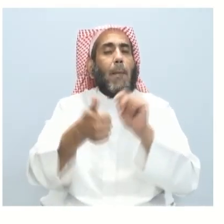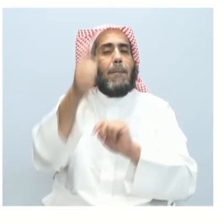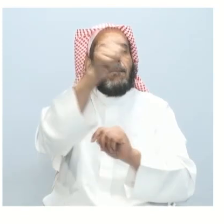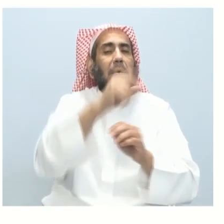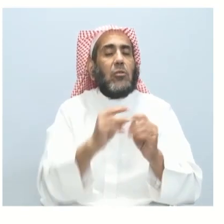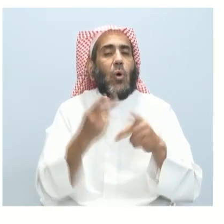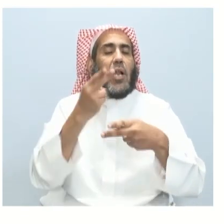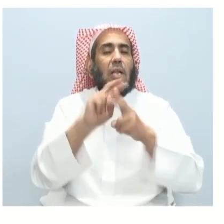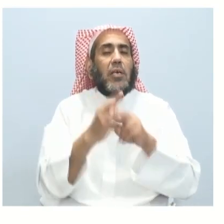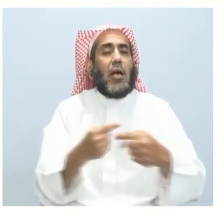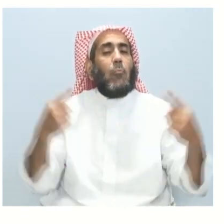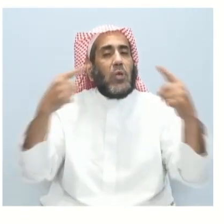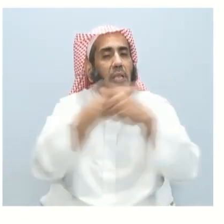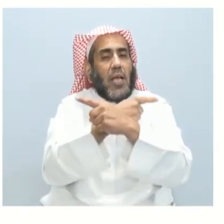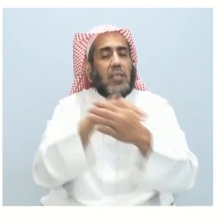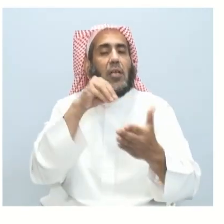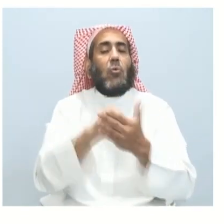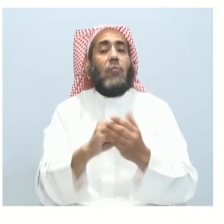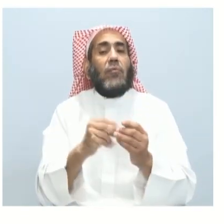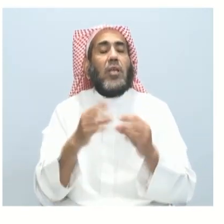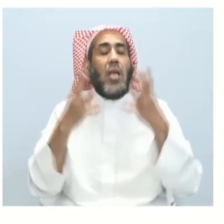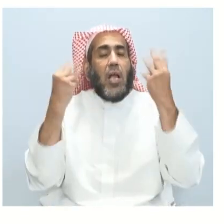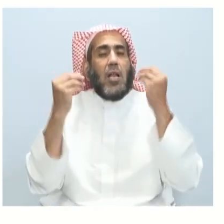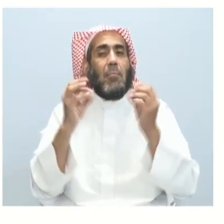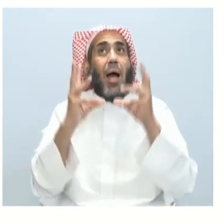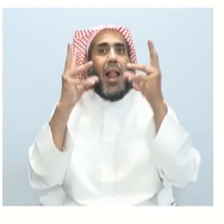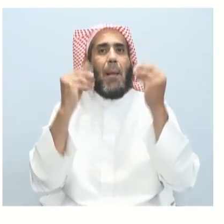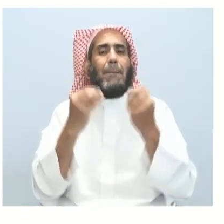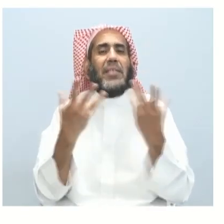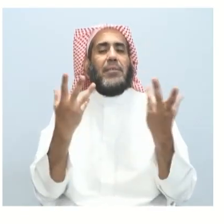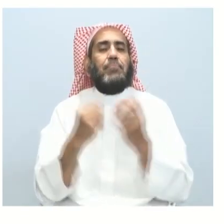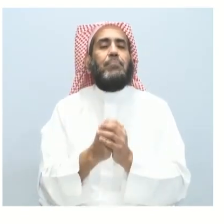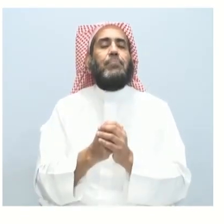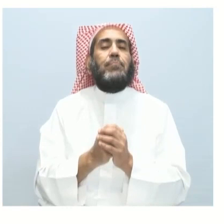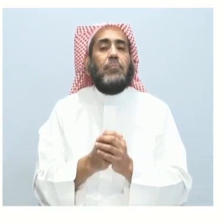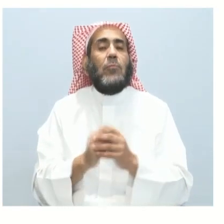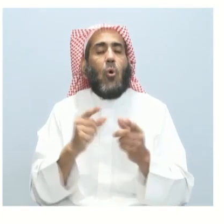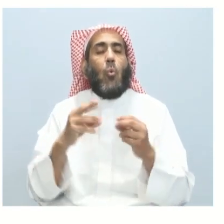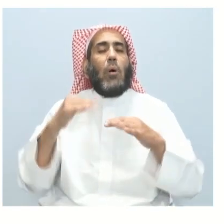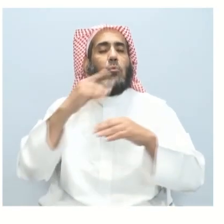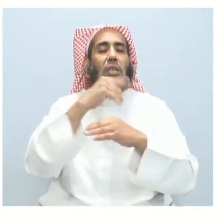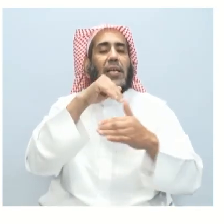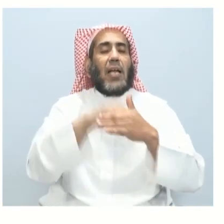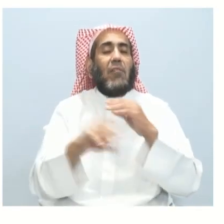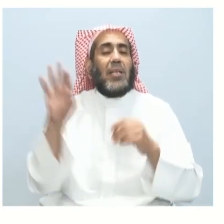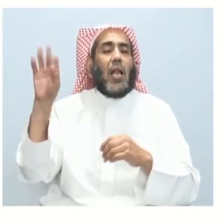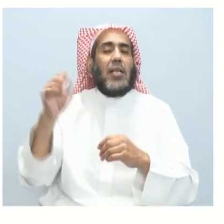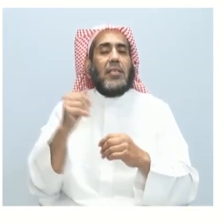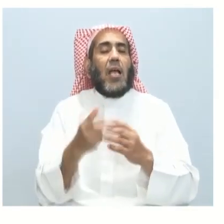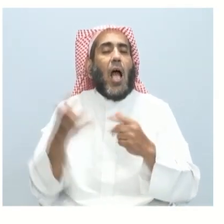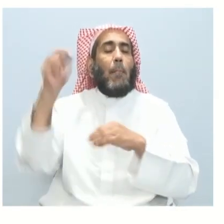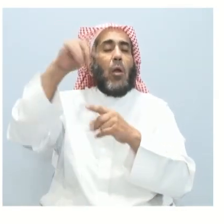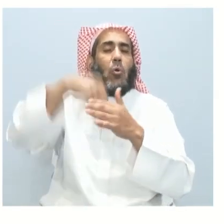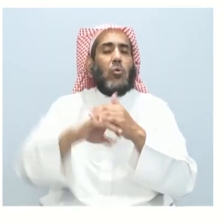والتضاد وايضا هذا يدخل فيه علم البديع ويدخل فيه ويبرز فيه علم البديع ومسيقه الداخليه في بيت الخنساء مثلا حمال